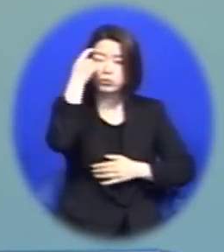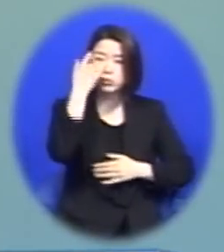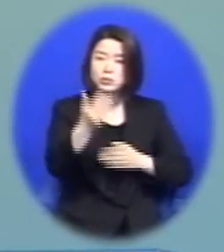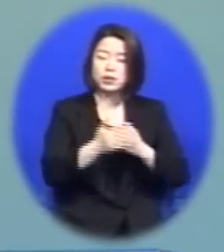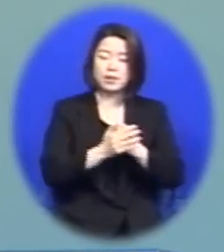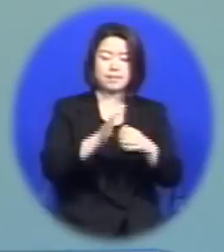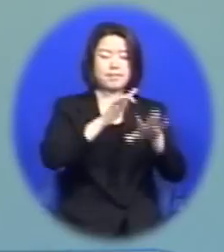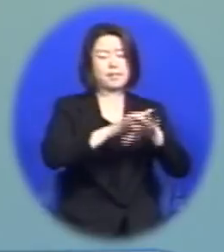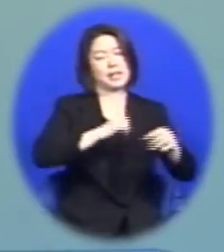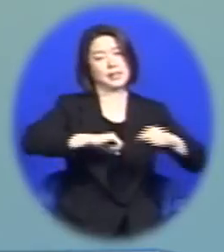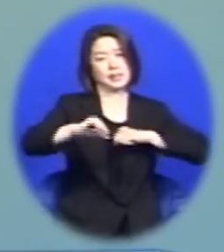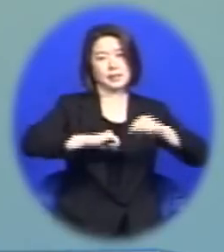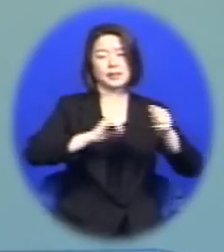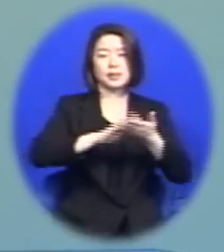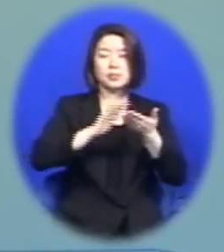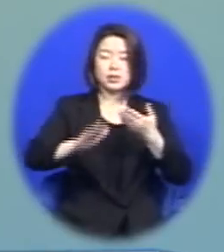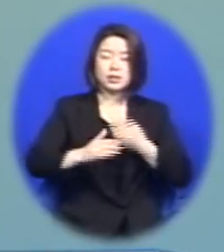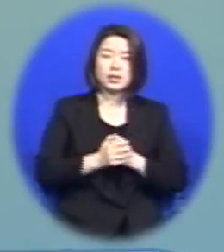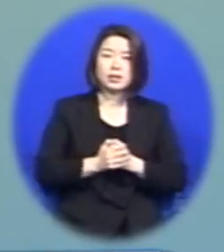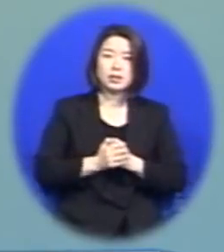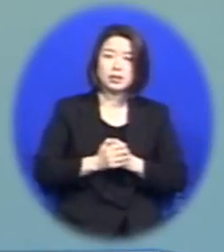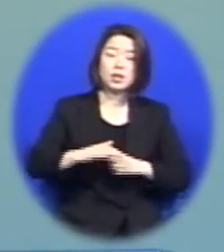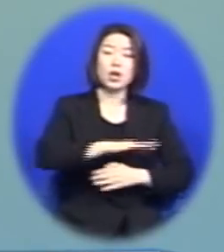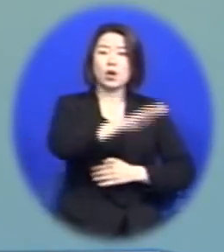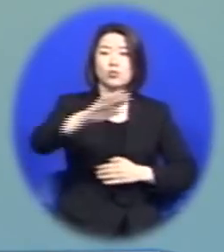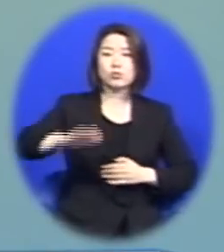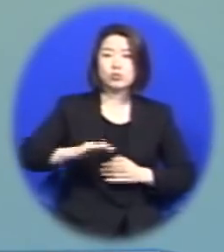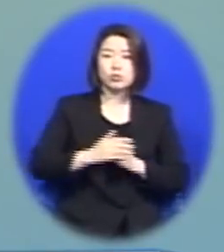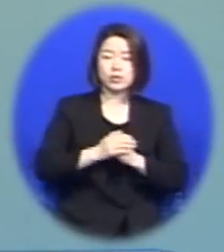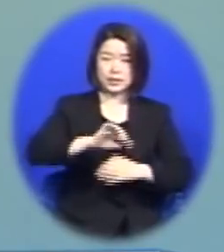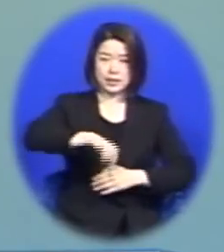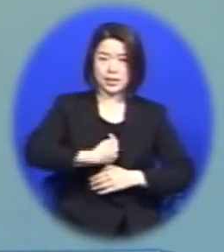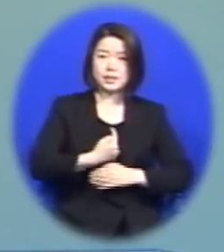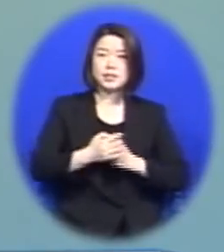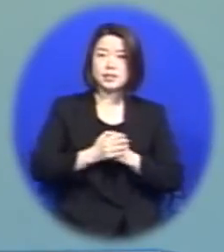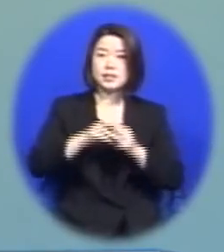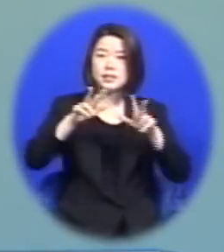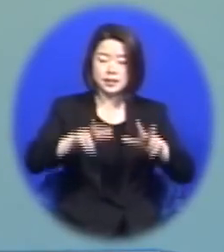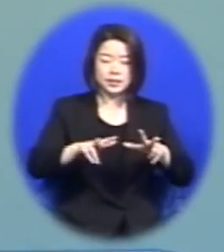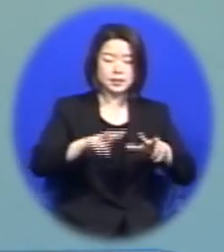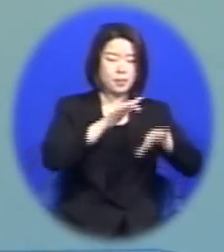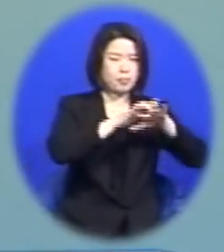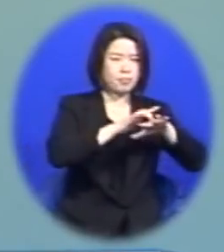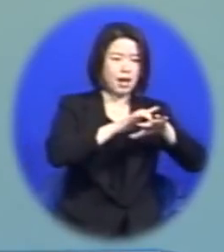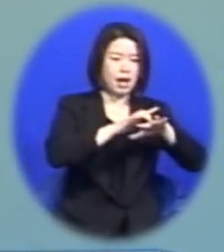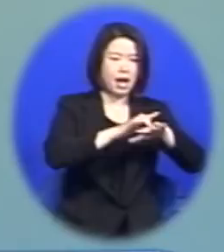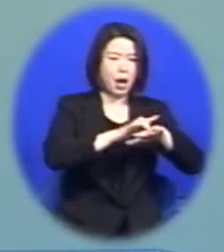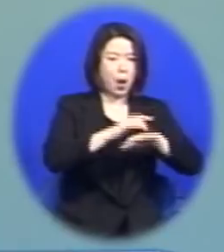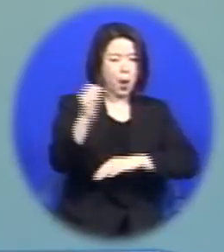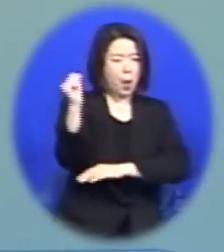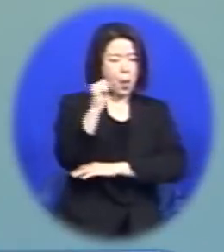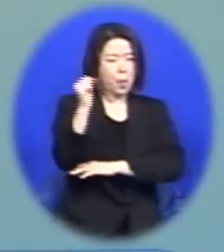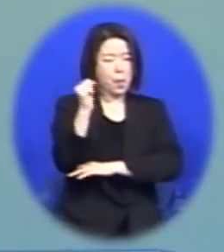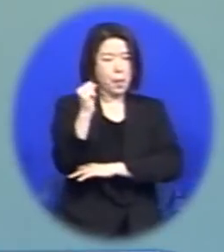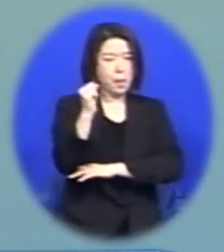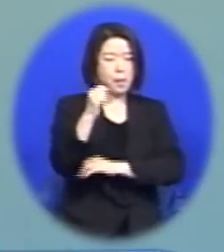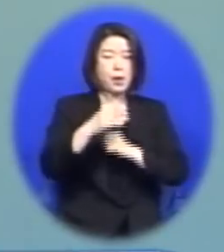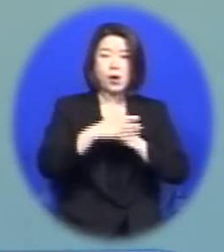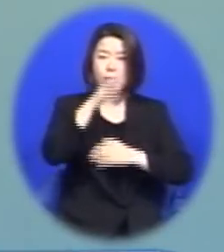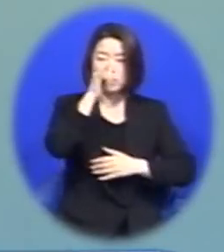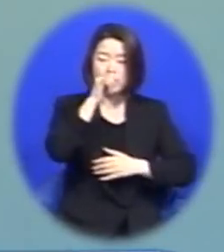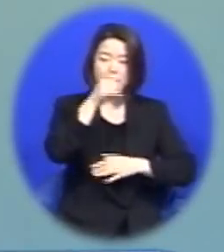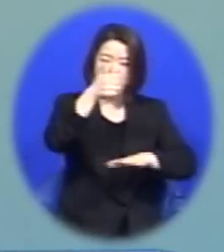것입니다 여러분 우리 자신이 지금 막 외계의 휘둘리고 있다 고 하는 결정적인